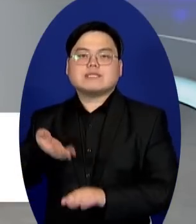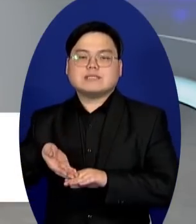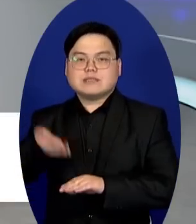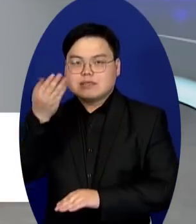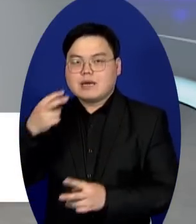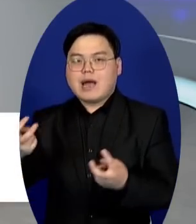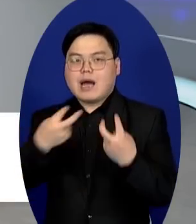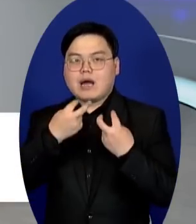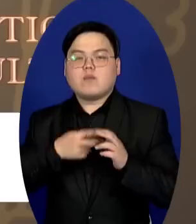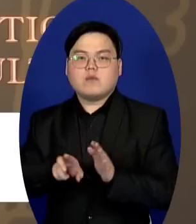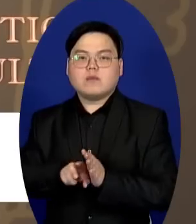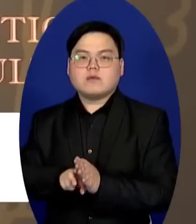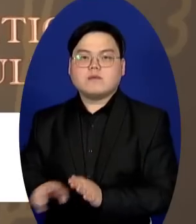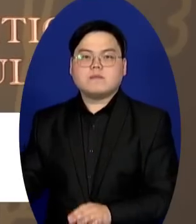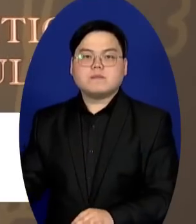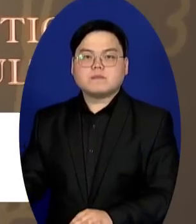байна.